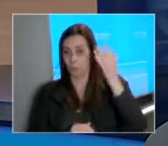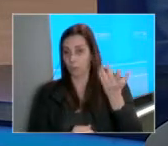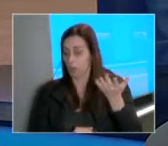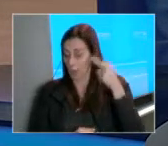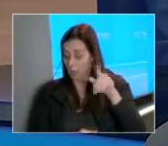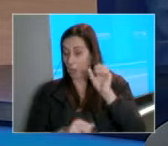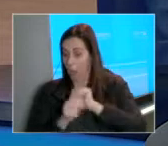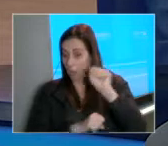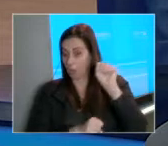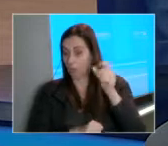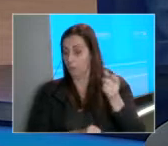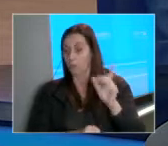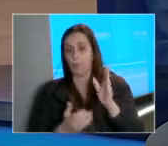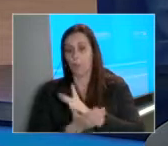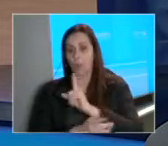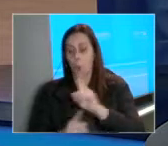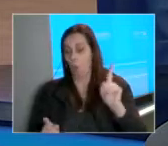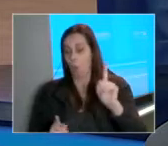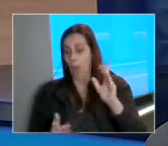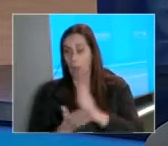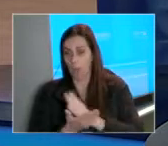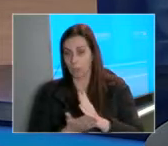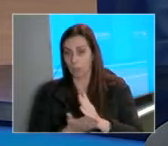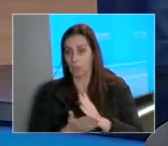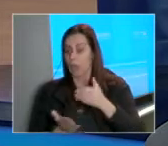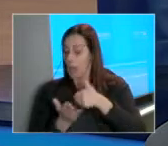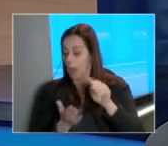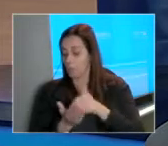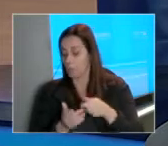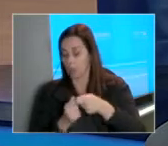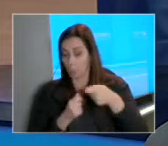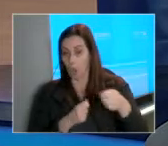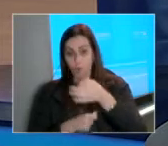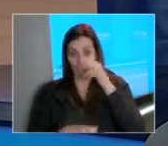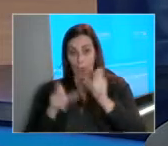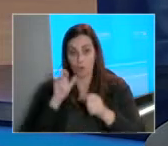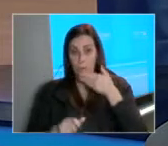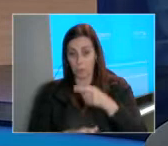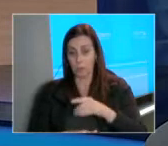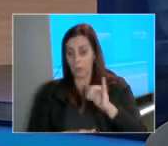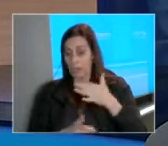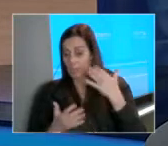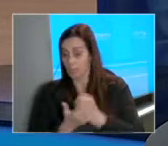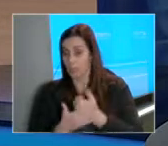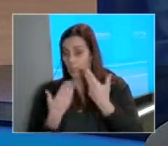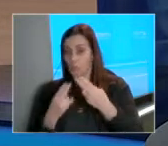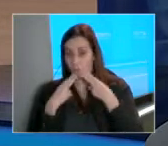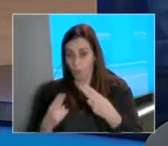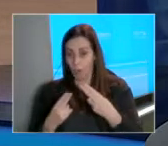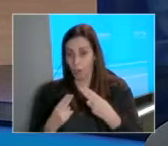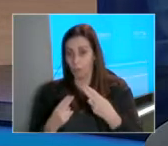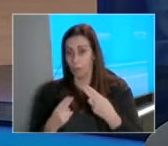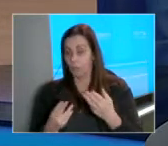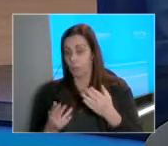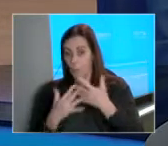לפתחם הייתה אפשרות להחליט, והם החליטו שלא להחליט, אלא להמשיך למשוך זמן, האם הציבור בישראל... יצליח לתת תשובה שהיא